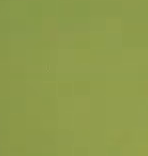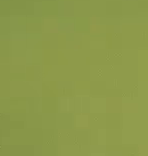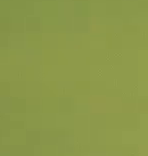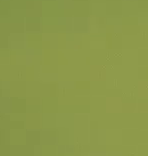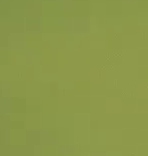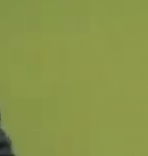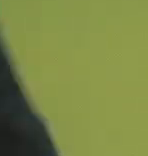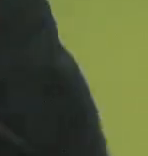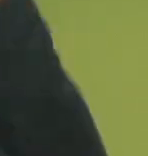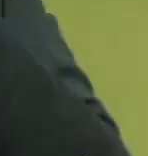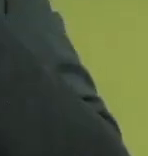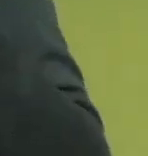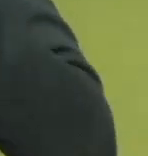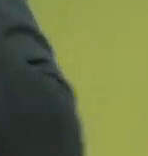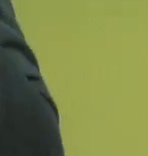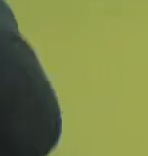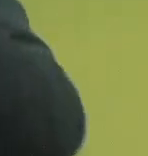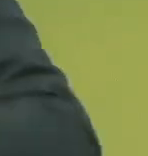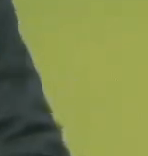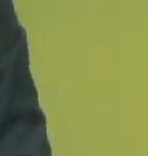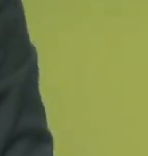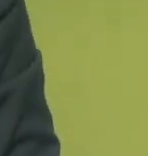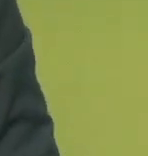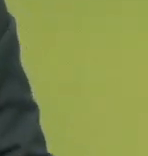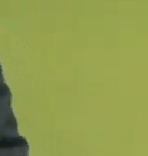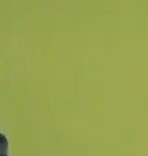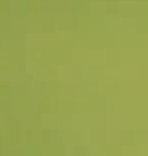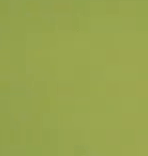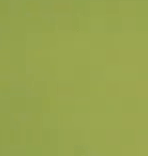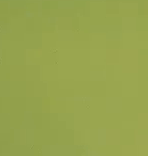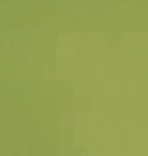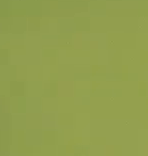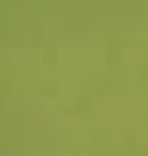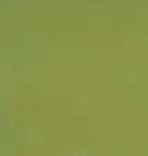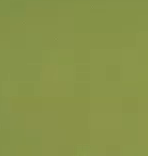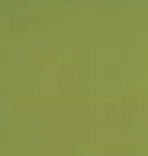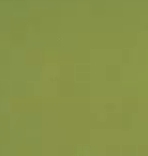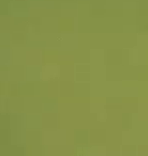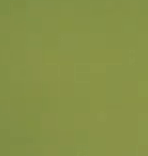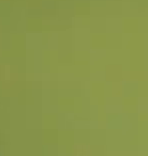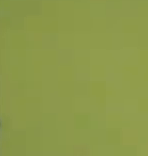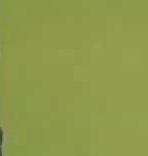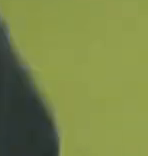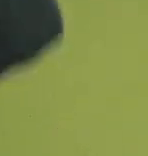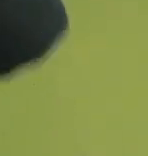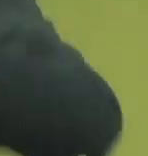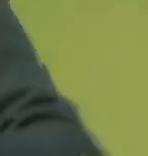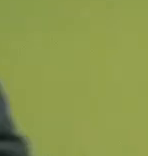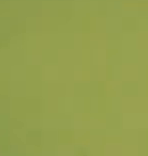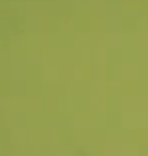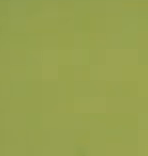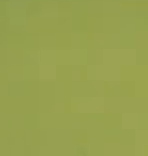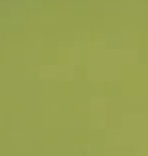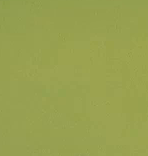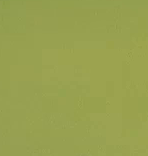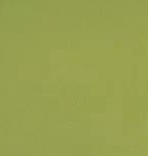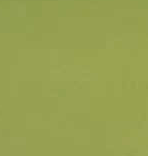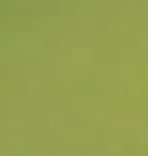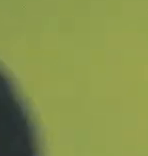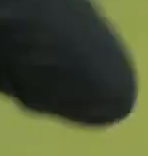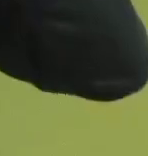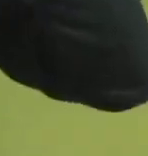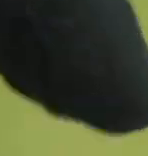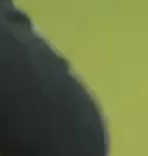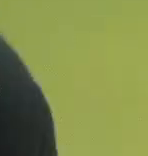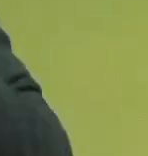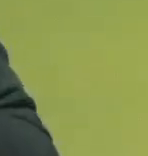Ich bin auch froh und dankbar, dass ich meine Bewerbung nochmal hier vorstellen konnte. Auch wollte ich einfach sagen, warum